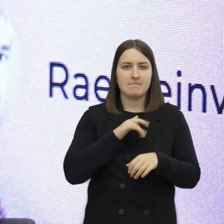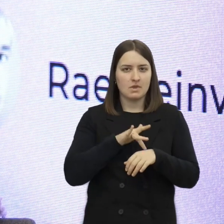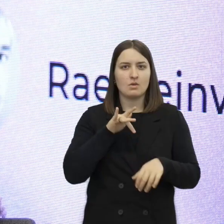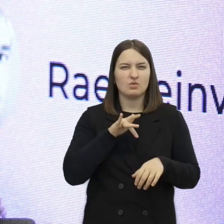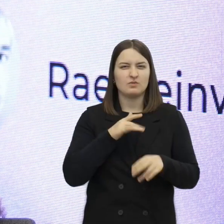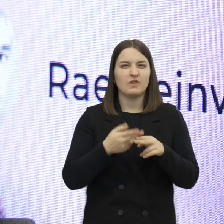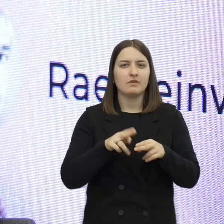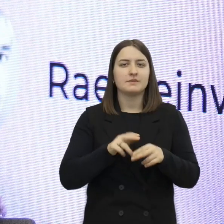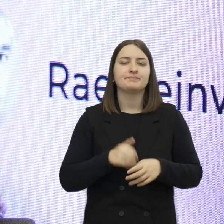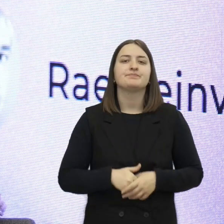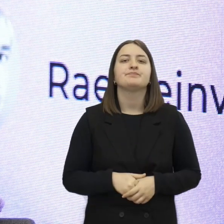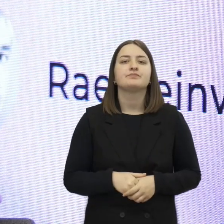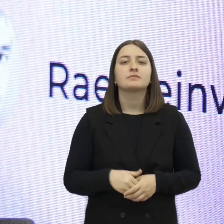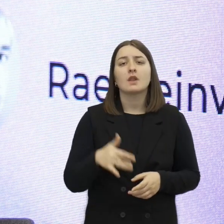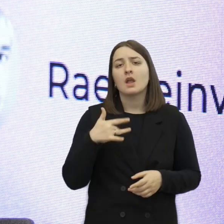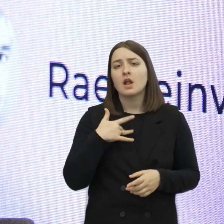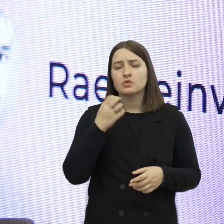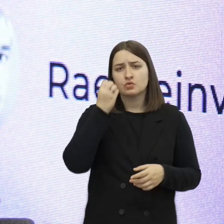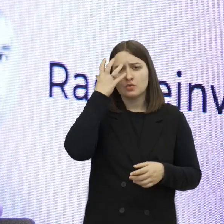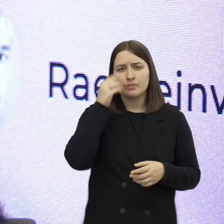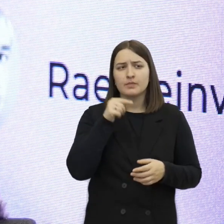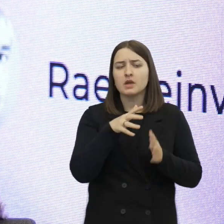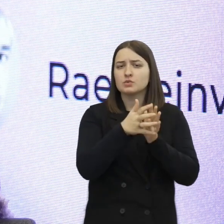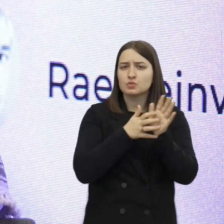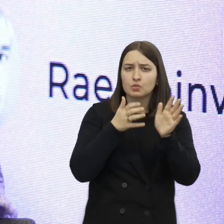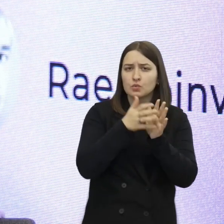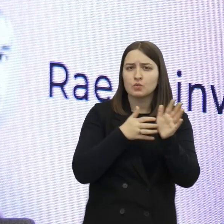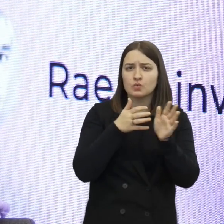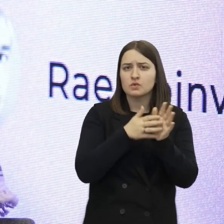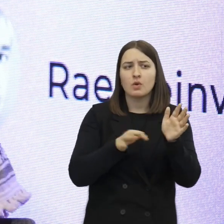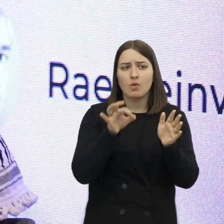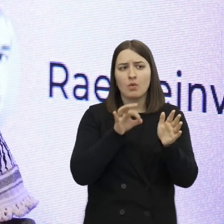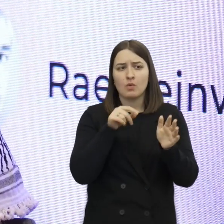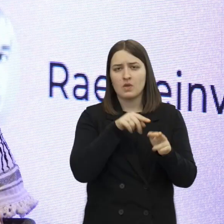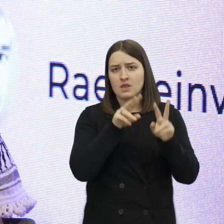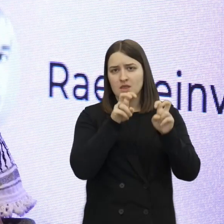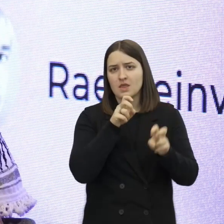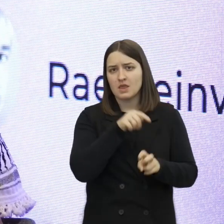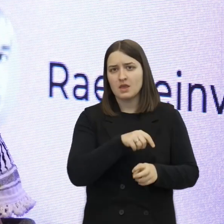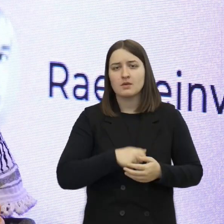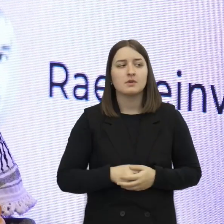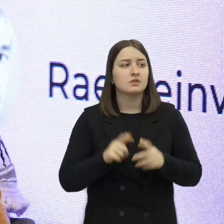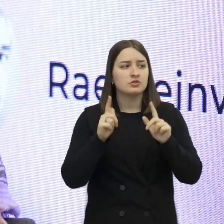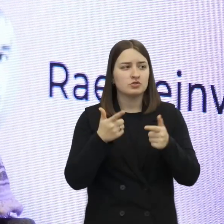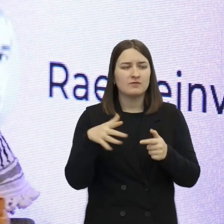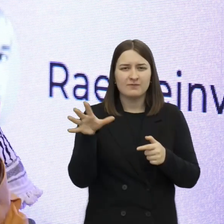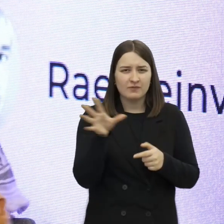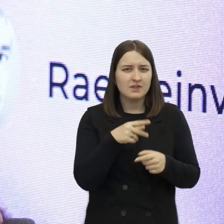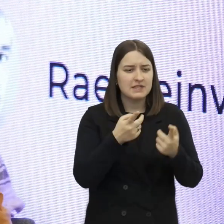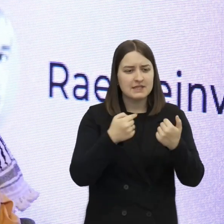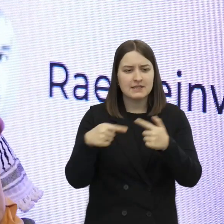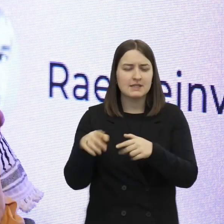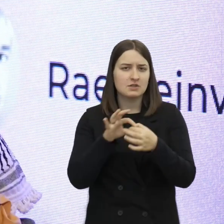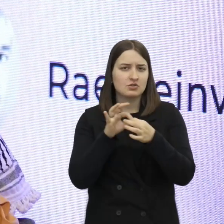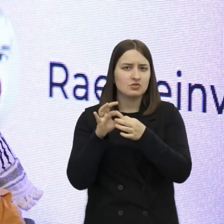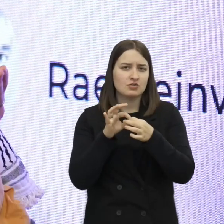galbūt supratimo trūkumas apie tai, kodėl visi šie dalykai yra, na, tarpusavėje susiję, kodėl žmogaus